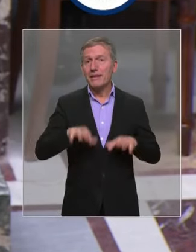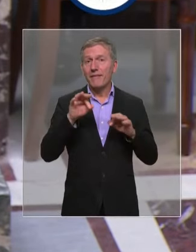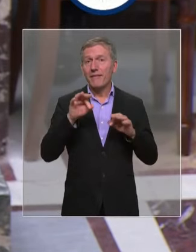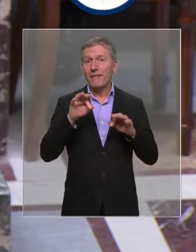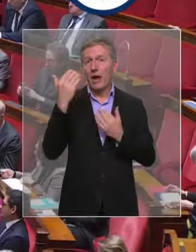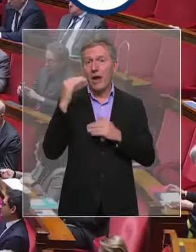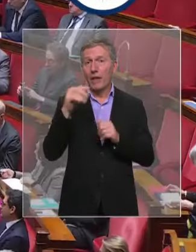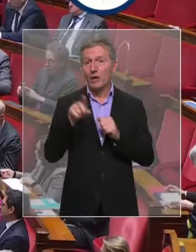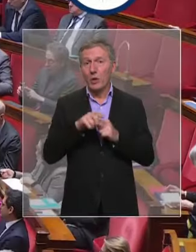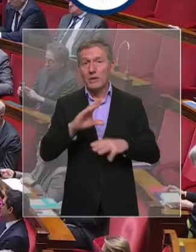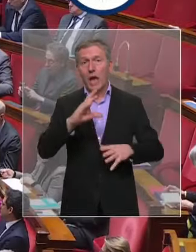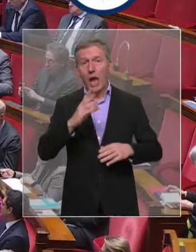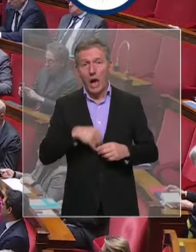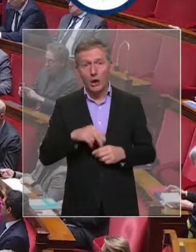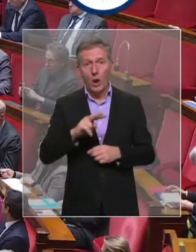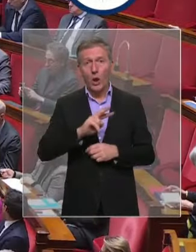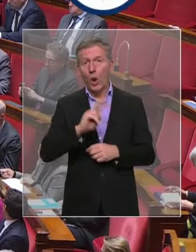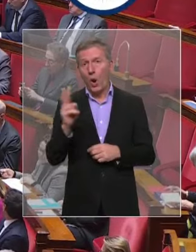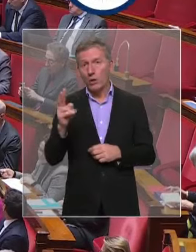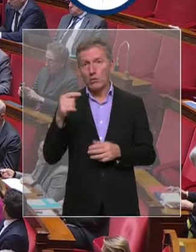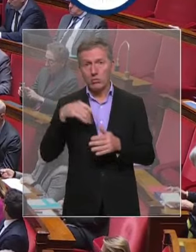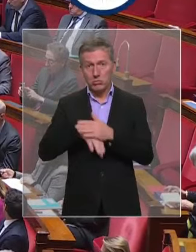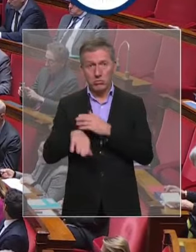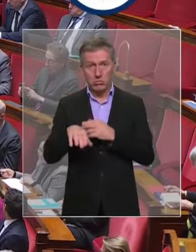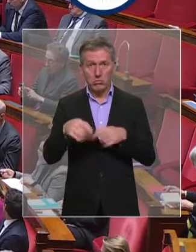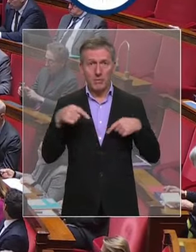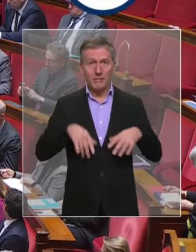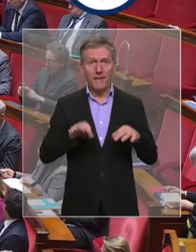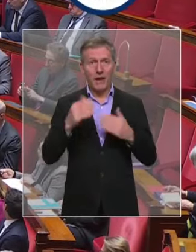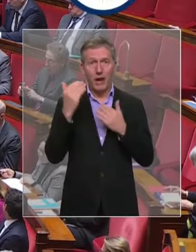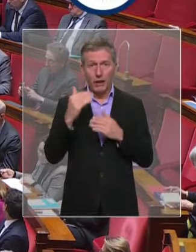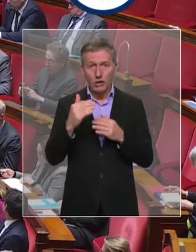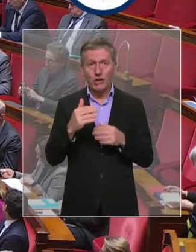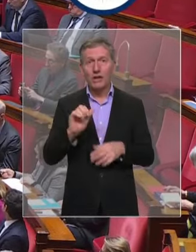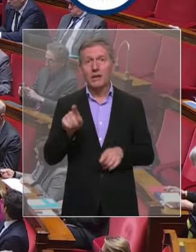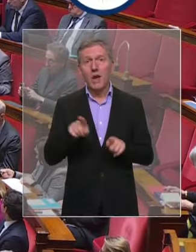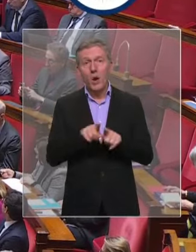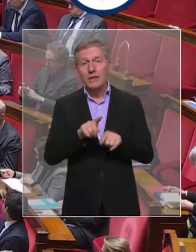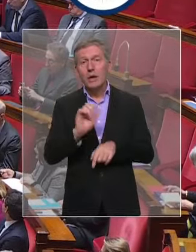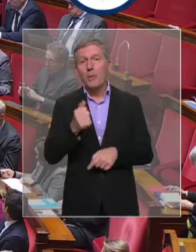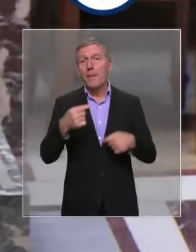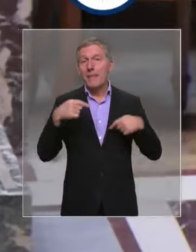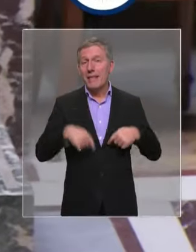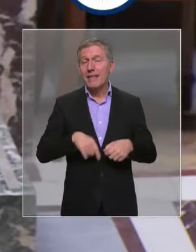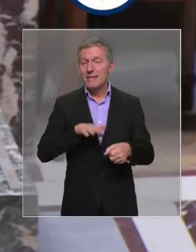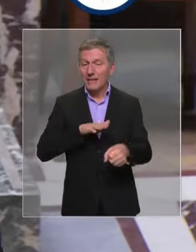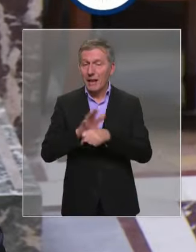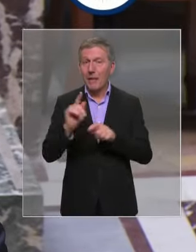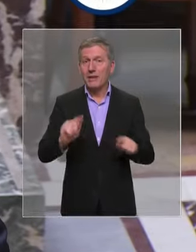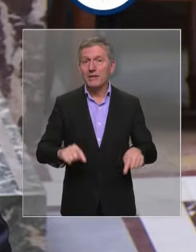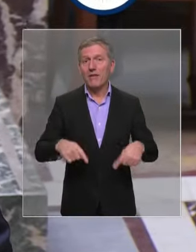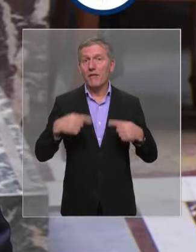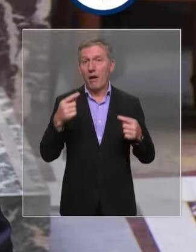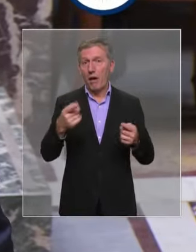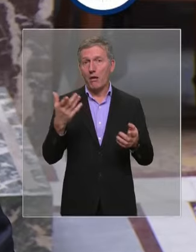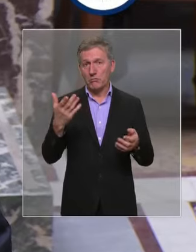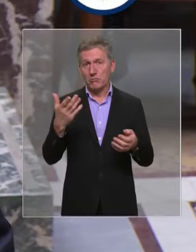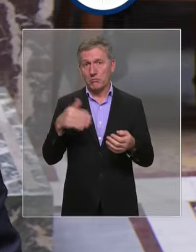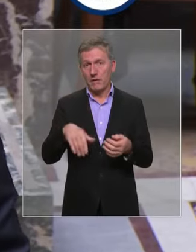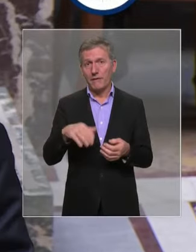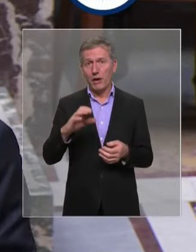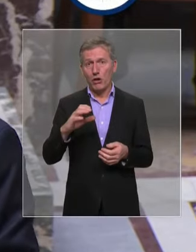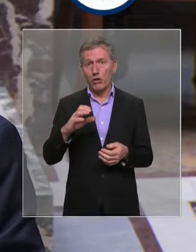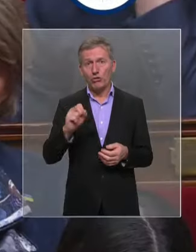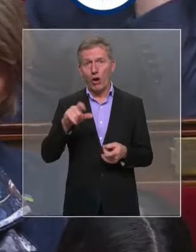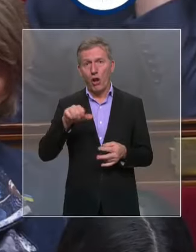qui accueillait Anna Baerbock au Quai d'Orsay. Et le Premier ministre consacrait son premier déplacement au chancelier Olaf